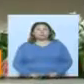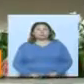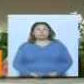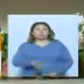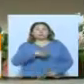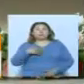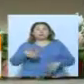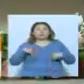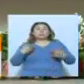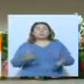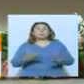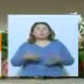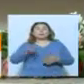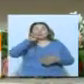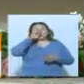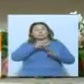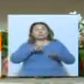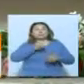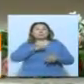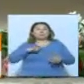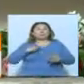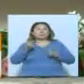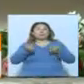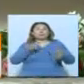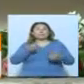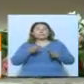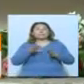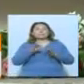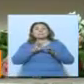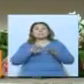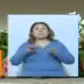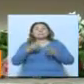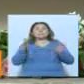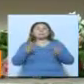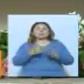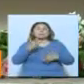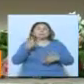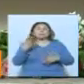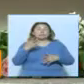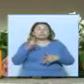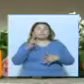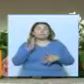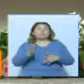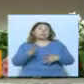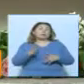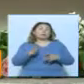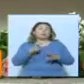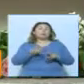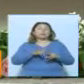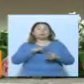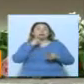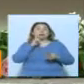Мы вышли с предложением правительства по самостоятельному финансированию сетей ниже 35 киловольт. В настоящее время данный механизм